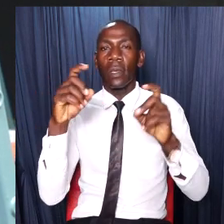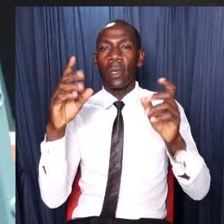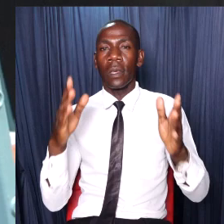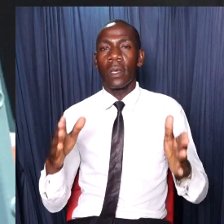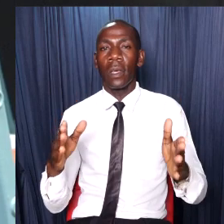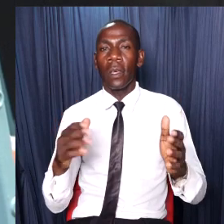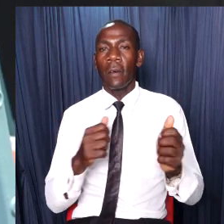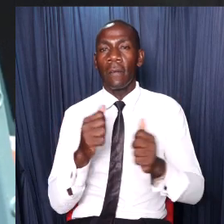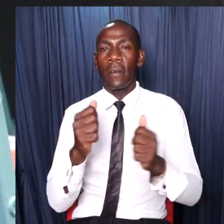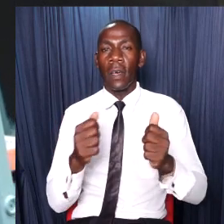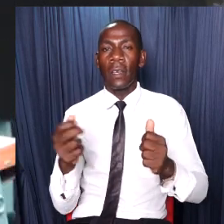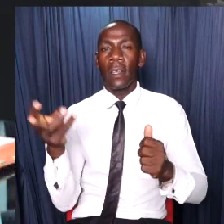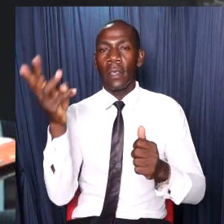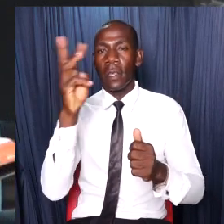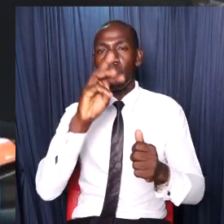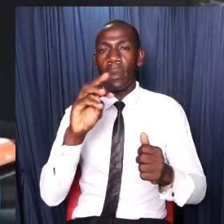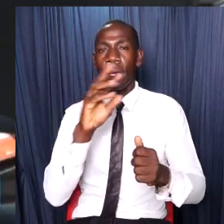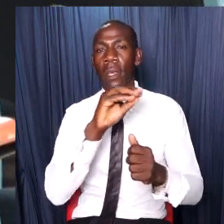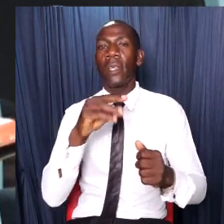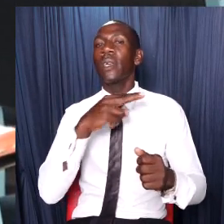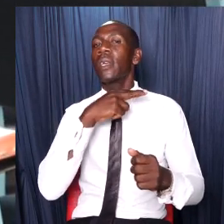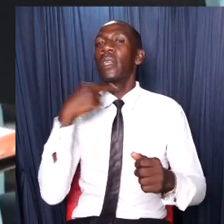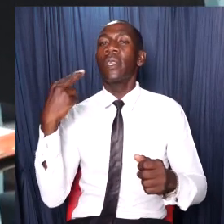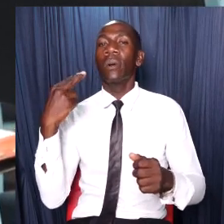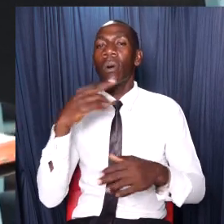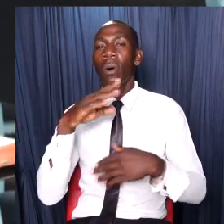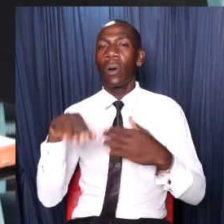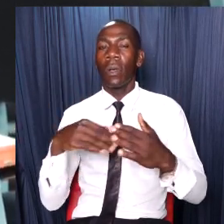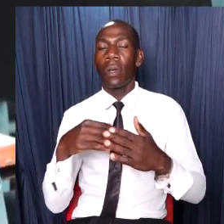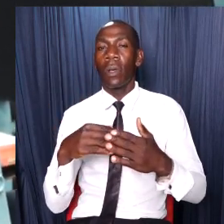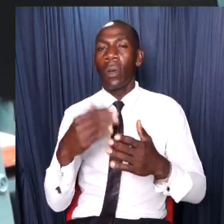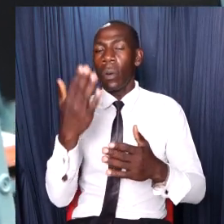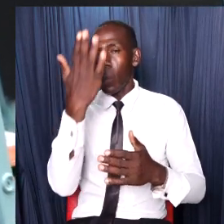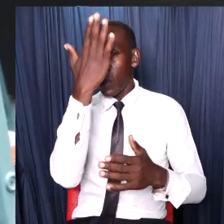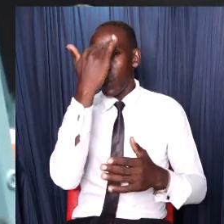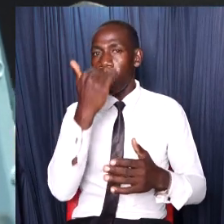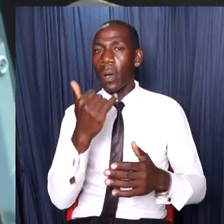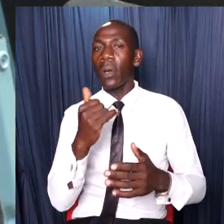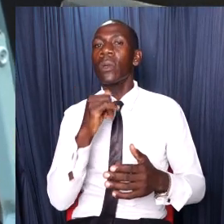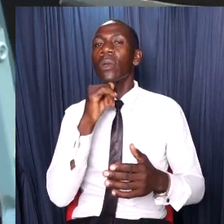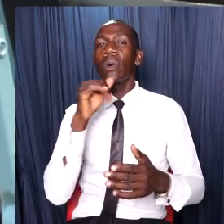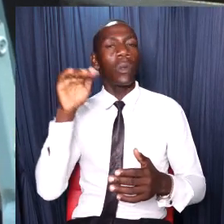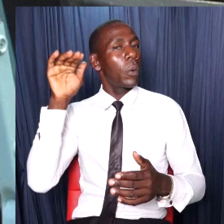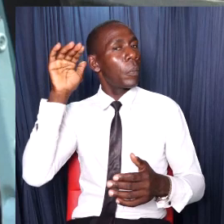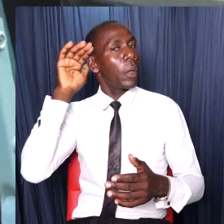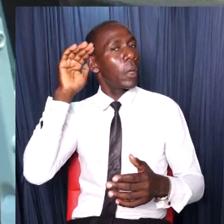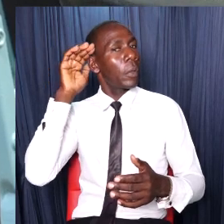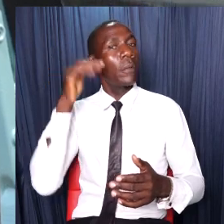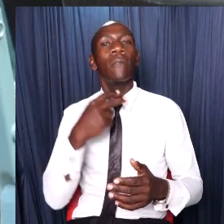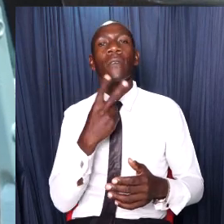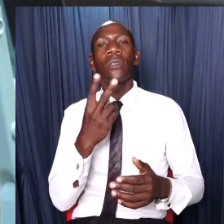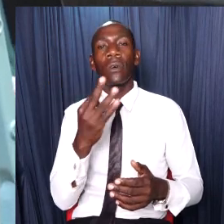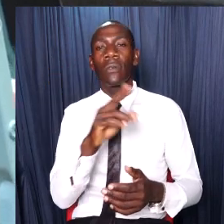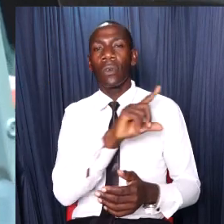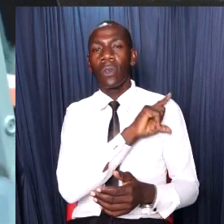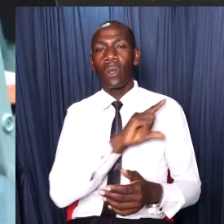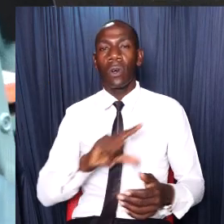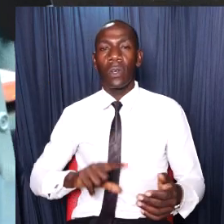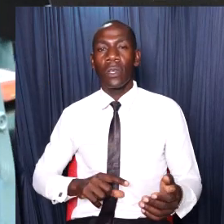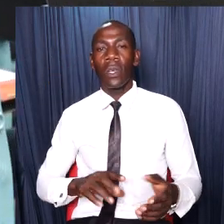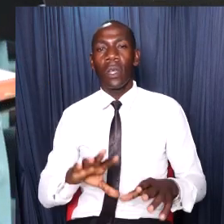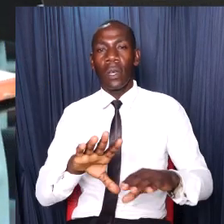dhambi, upigane nao hata watakapo angamia. Mbona basi hukutii sauti ya Bwana,